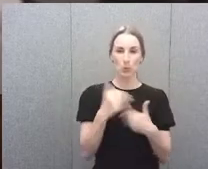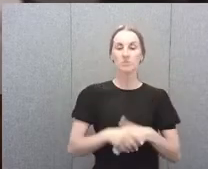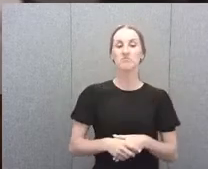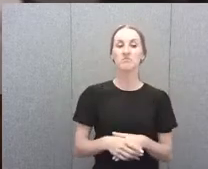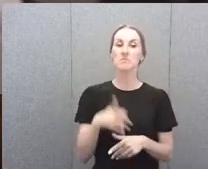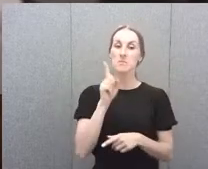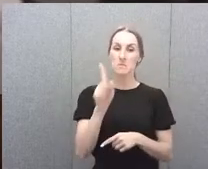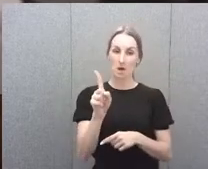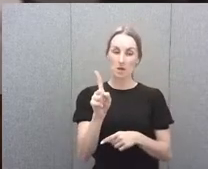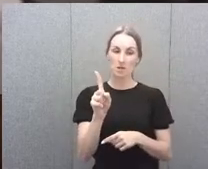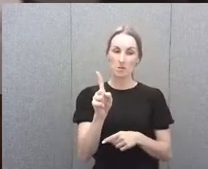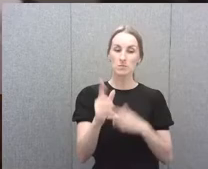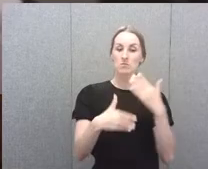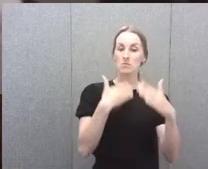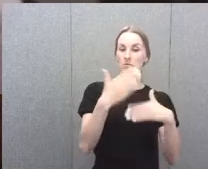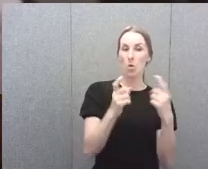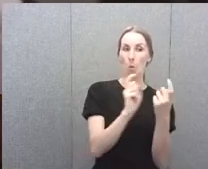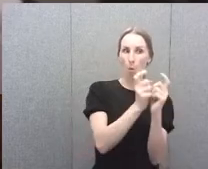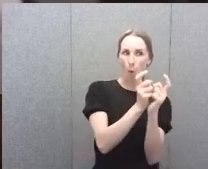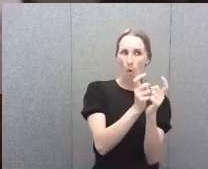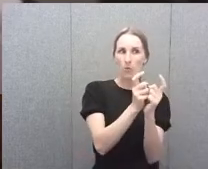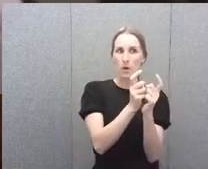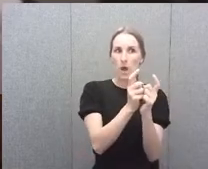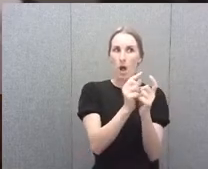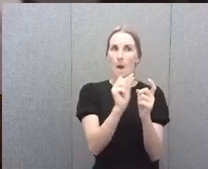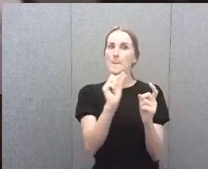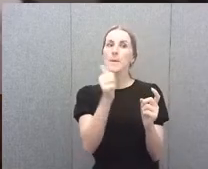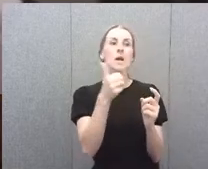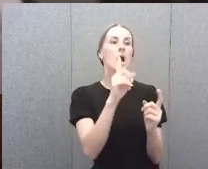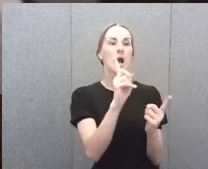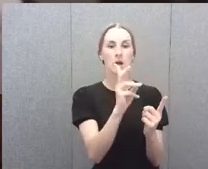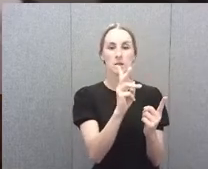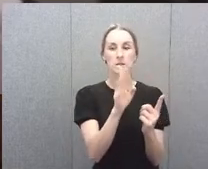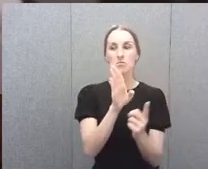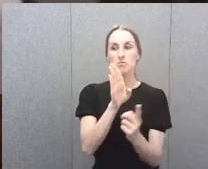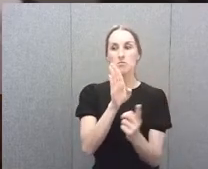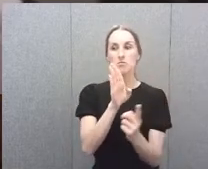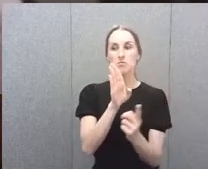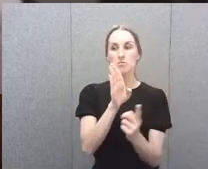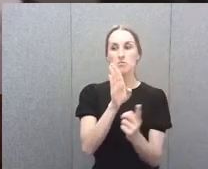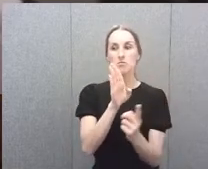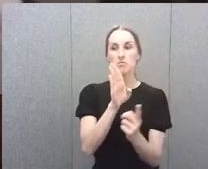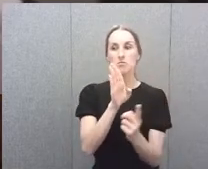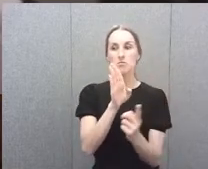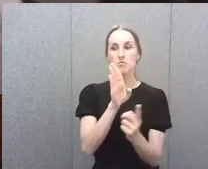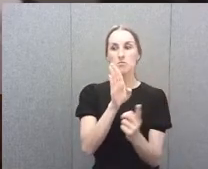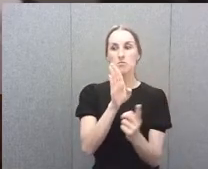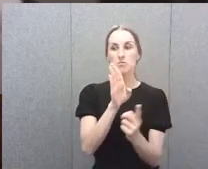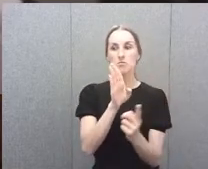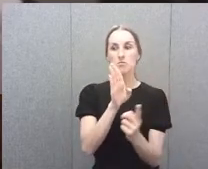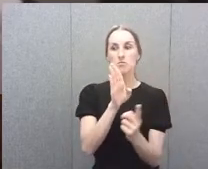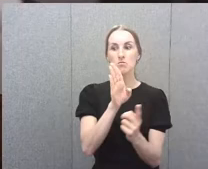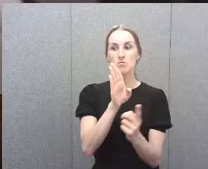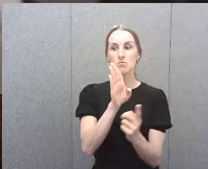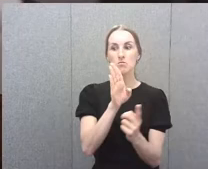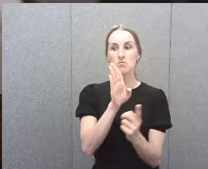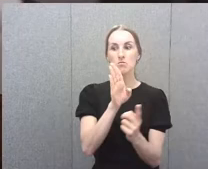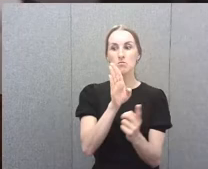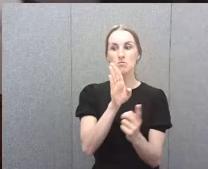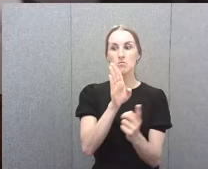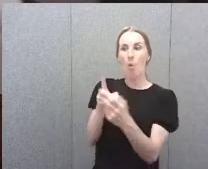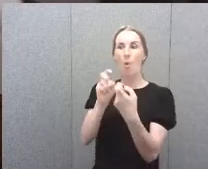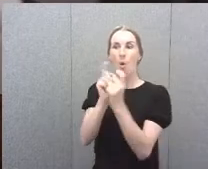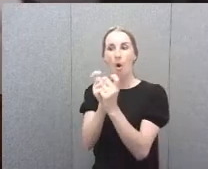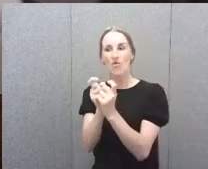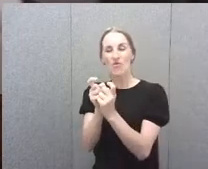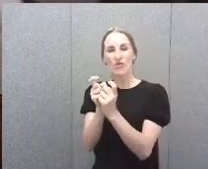Парадоксально, что практически не будучи инициаторками конфликтов, женщины становятся основными мишенями насилия на протяжении и после